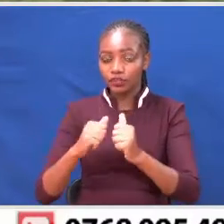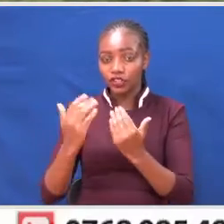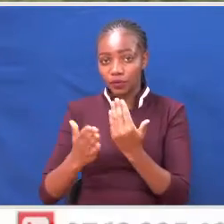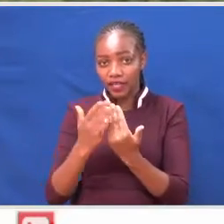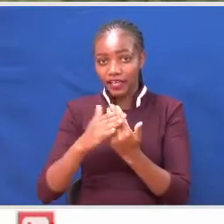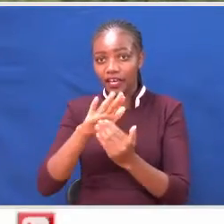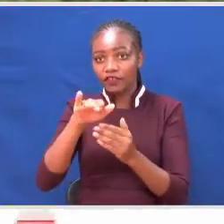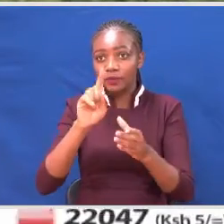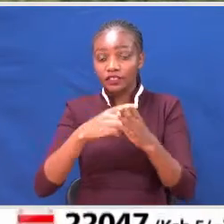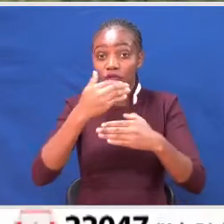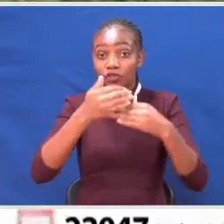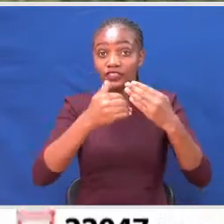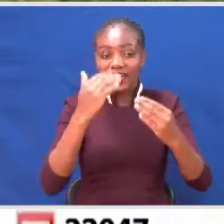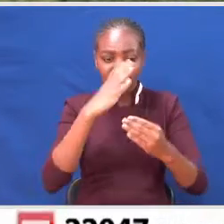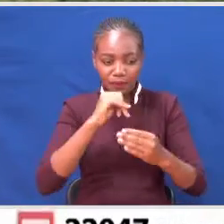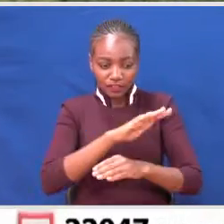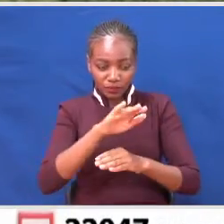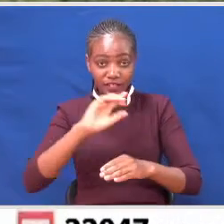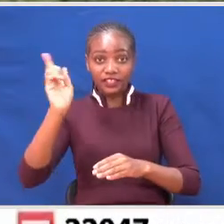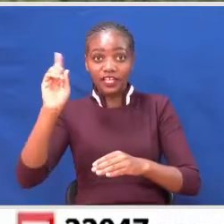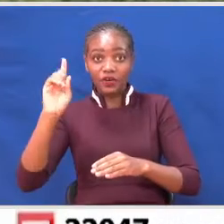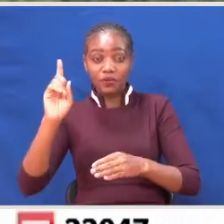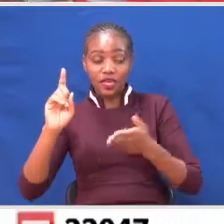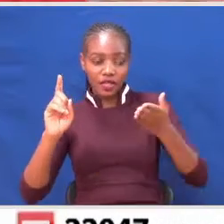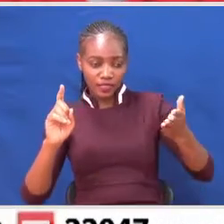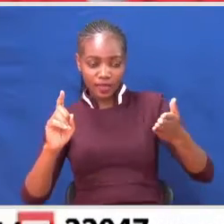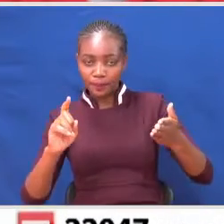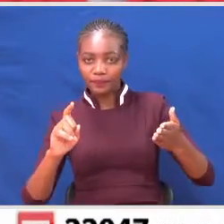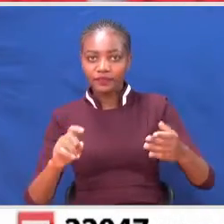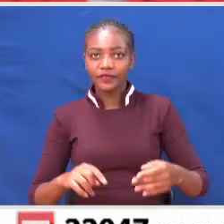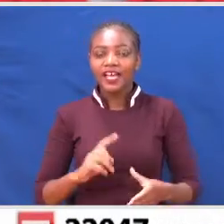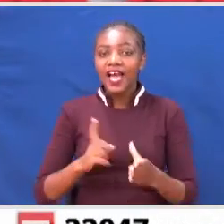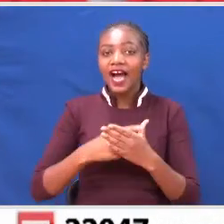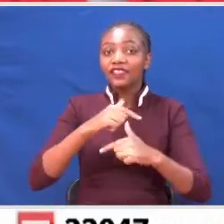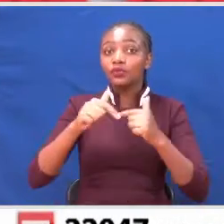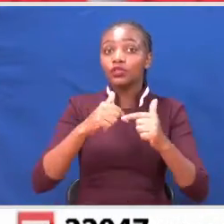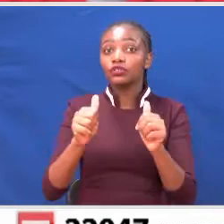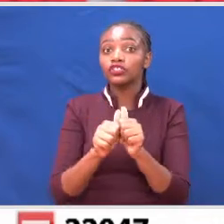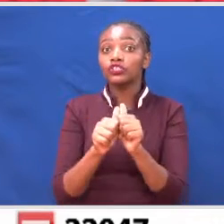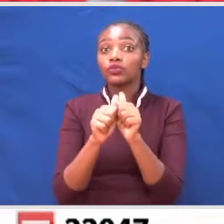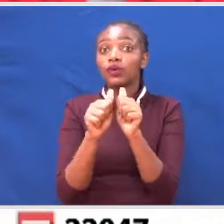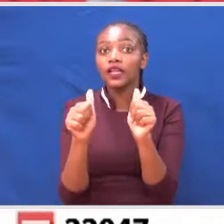ya Nairobi na hifadhi ya jiji la Nairobi. Tunaendelea pia